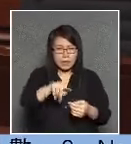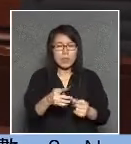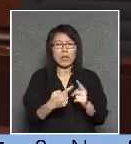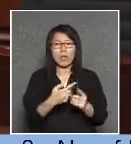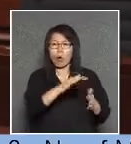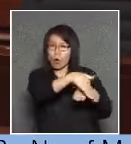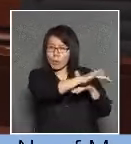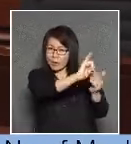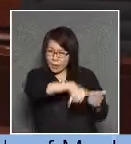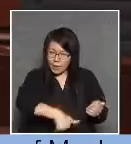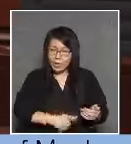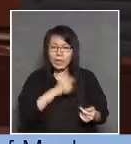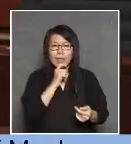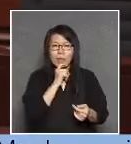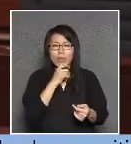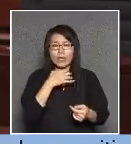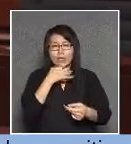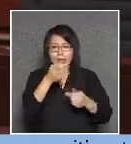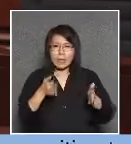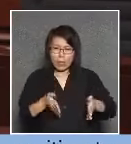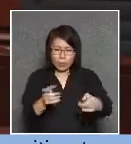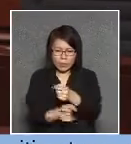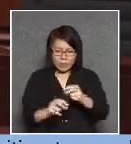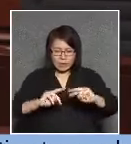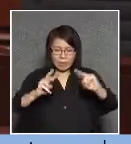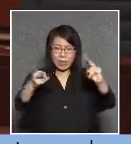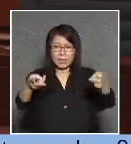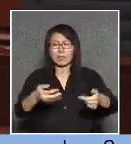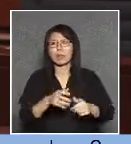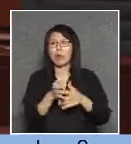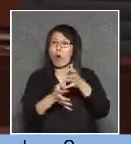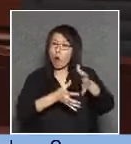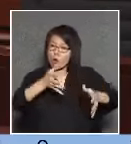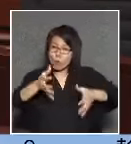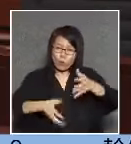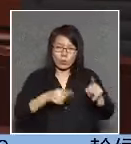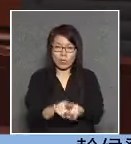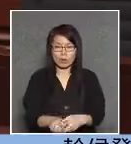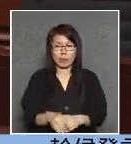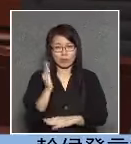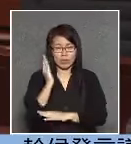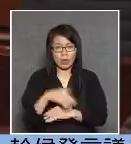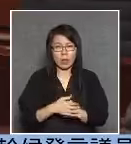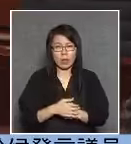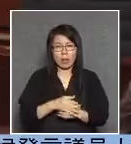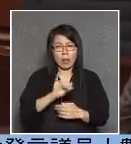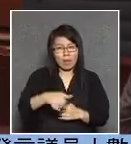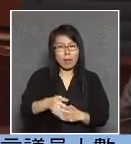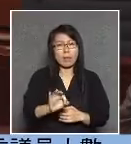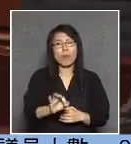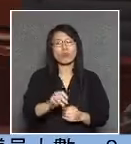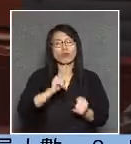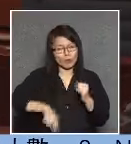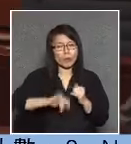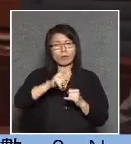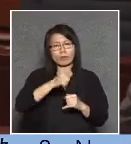賓出席一帶一路的高峰論壇，說不來的最後都要來，